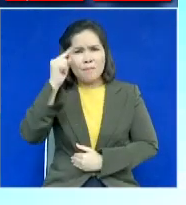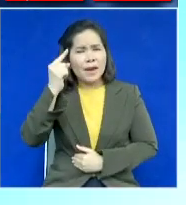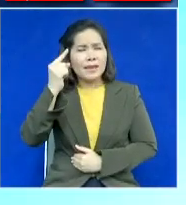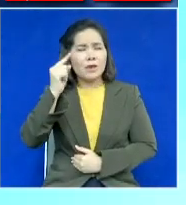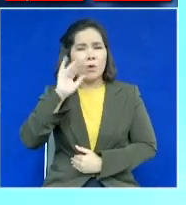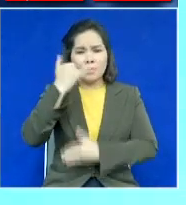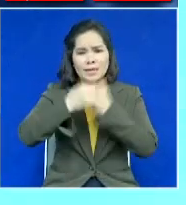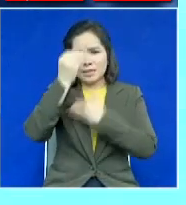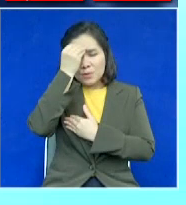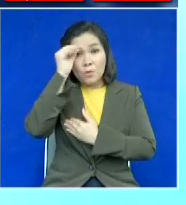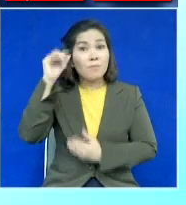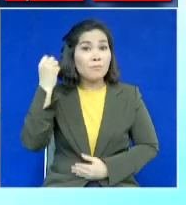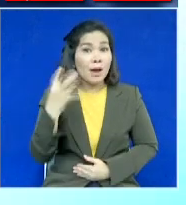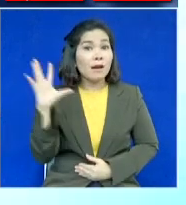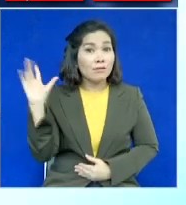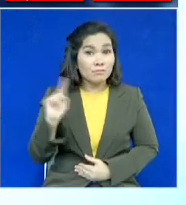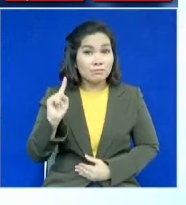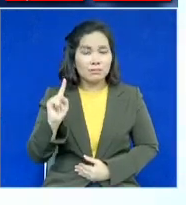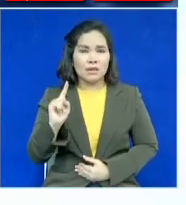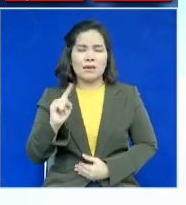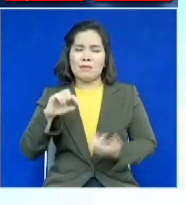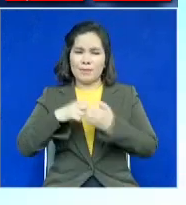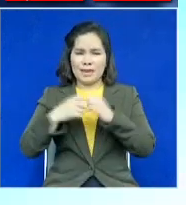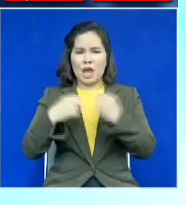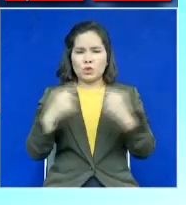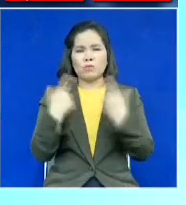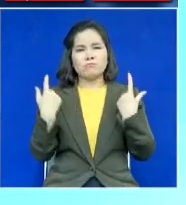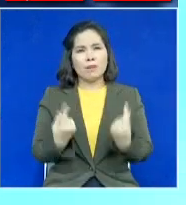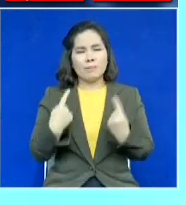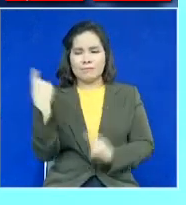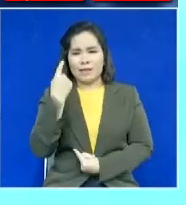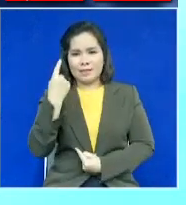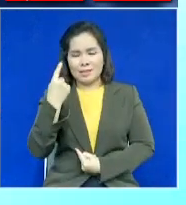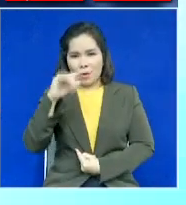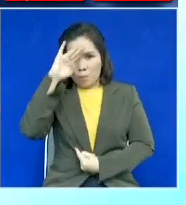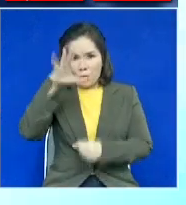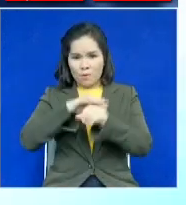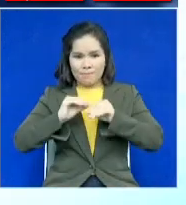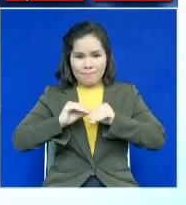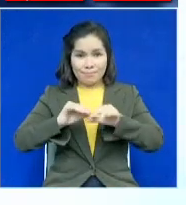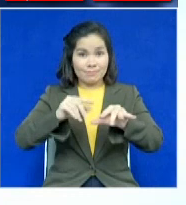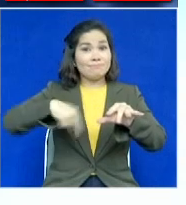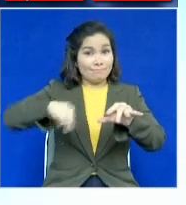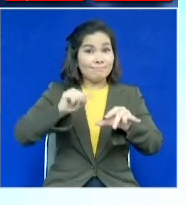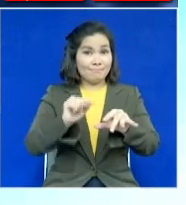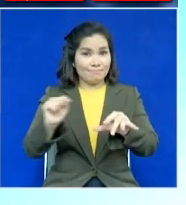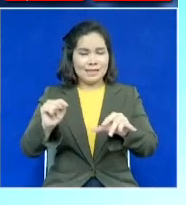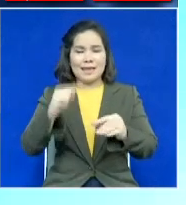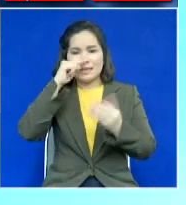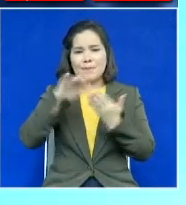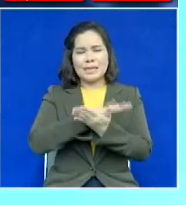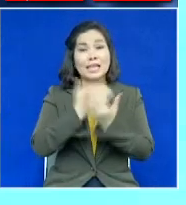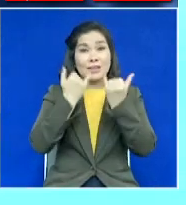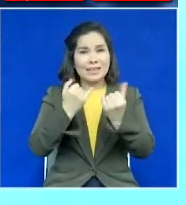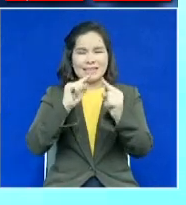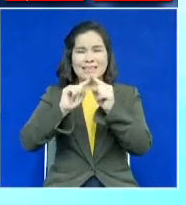านของประเทศญี่ปุ่นพบว่ามีการระบาดจากในสถานบันเทิงค่ะประเทศไทยของเรานะคะคงที่อยู่ที่อันดับ